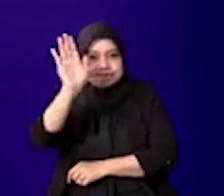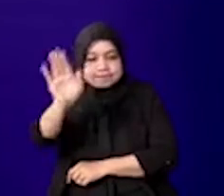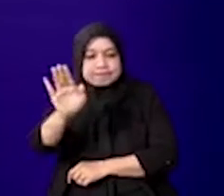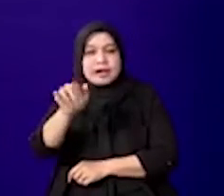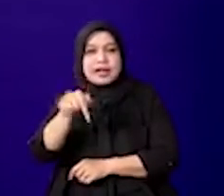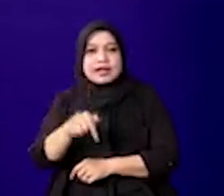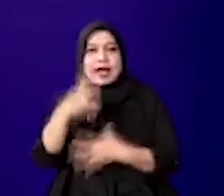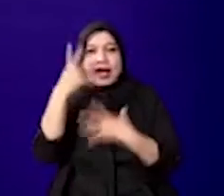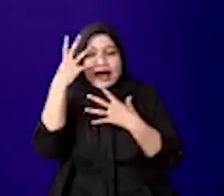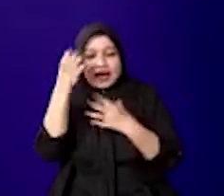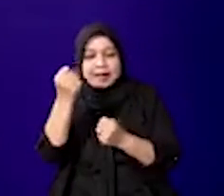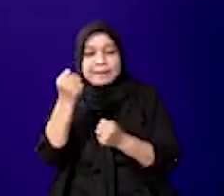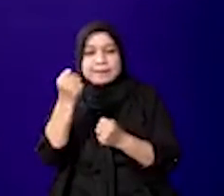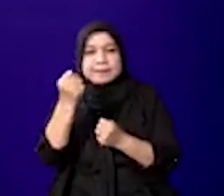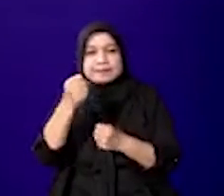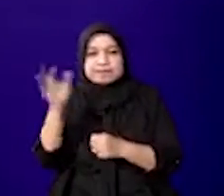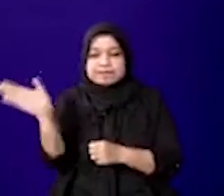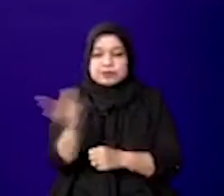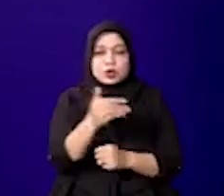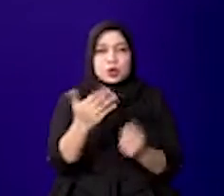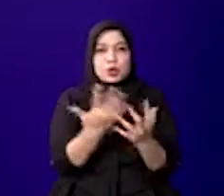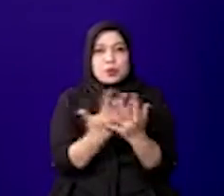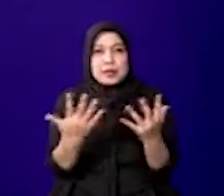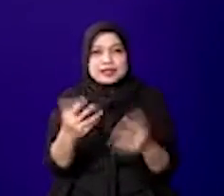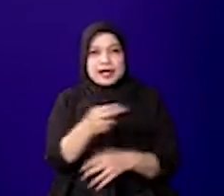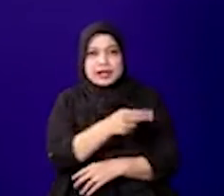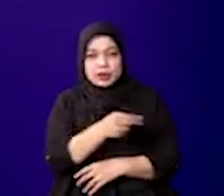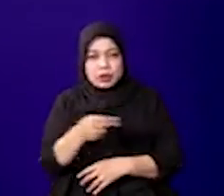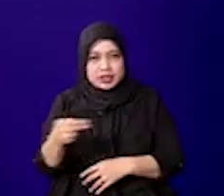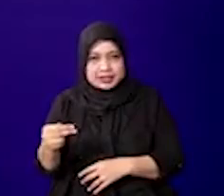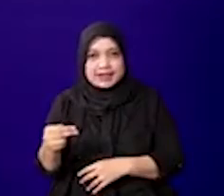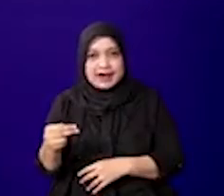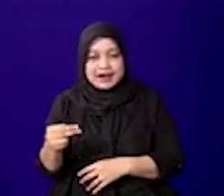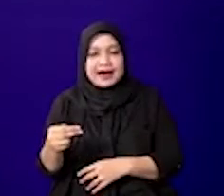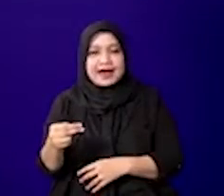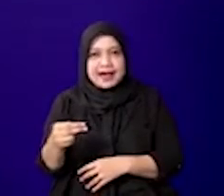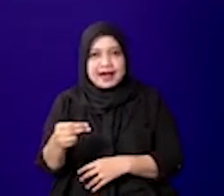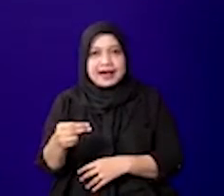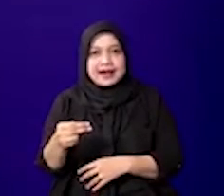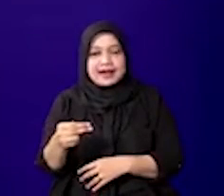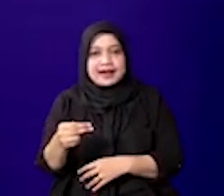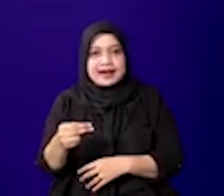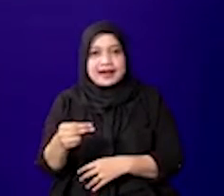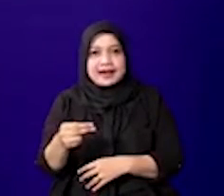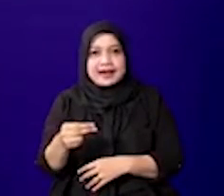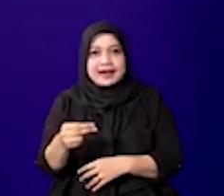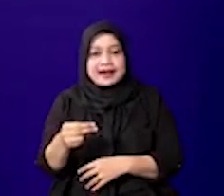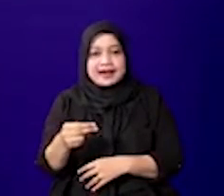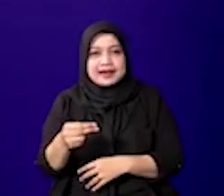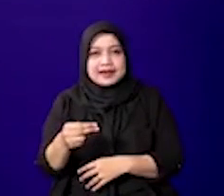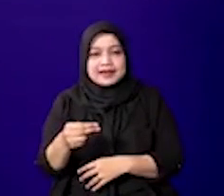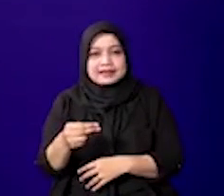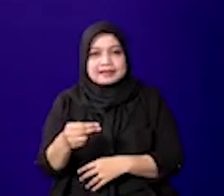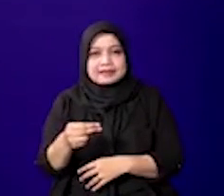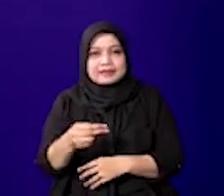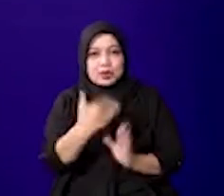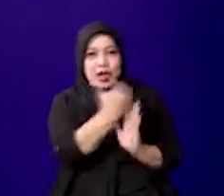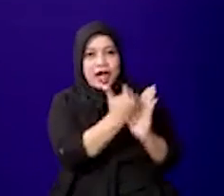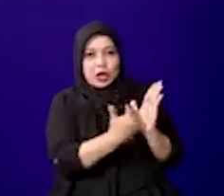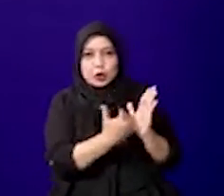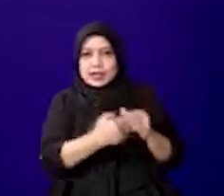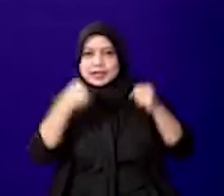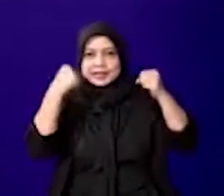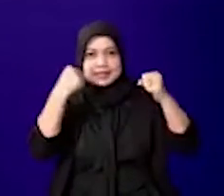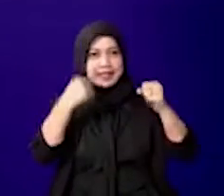Desember 2021 e Diharapkan semua masyarakat Indonesia e tetap memenuh e